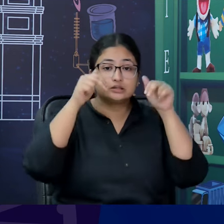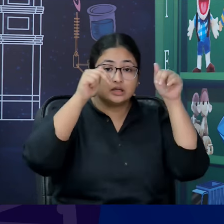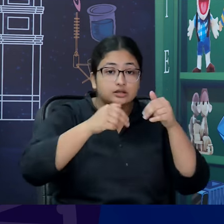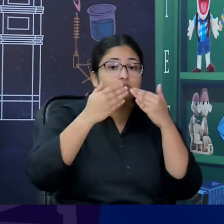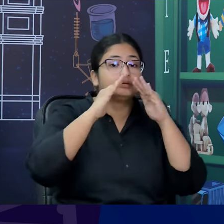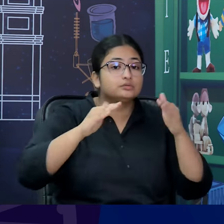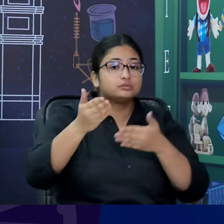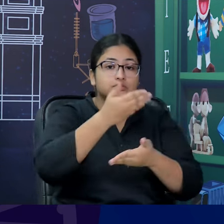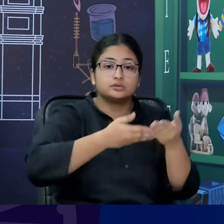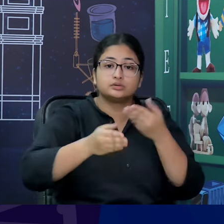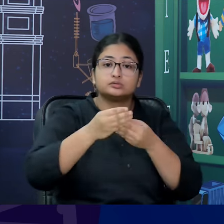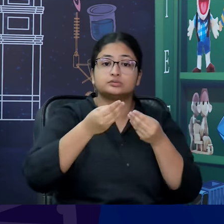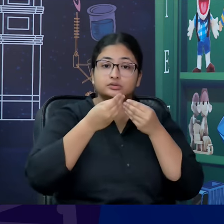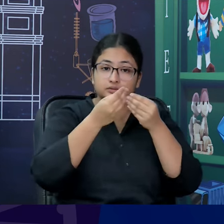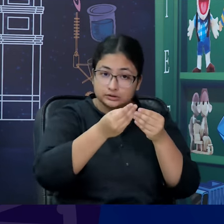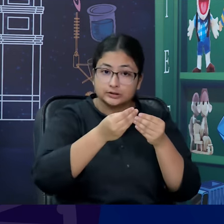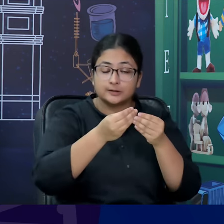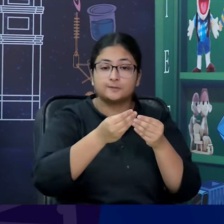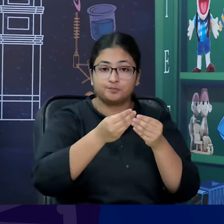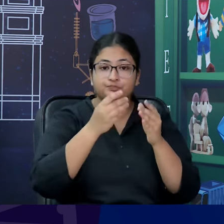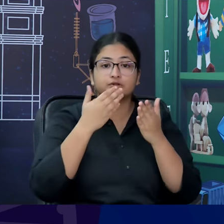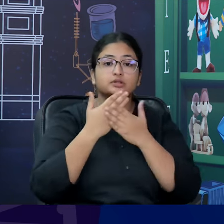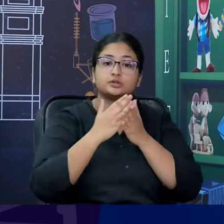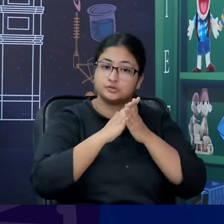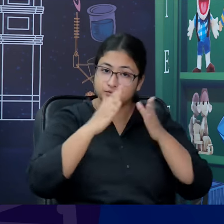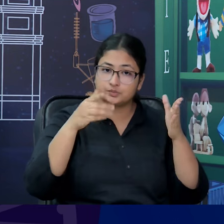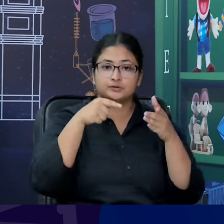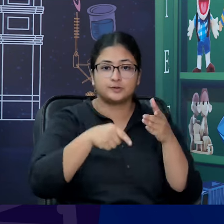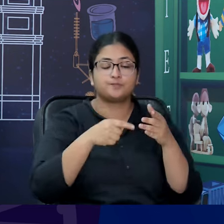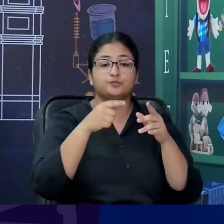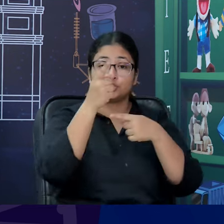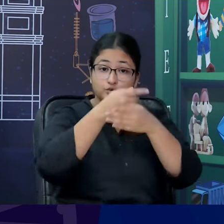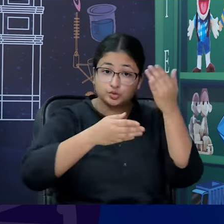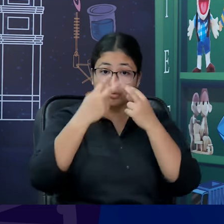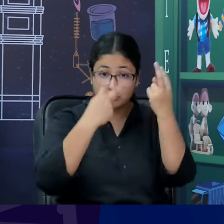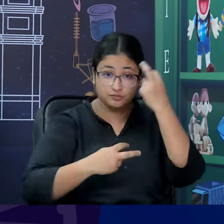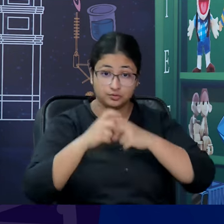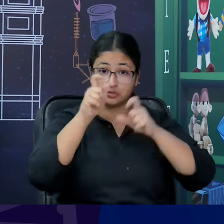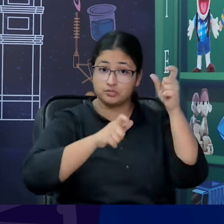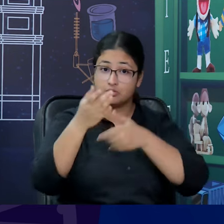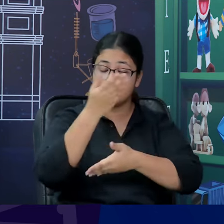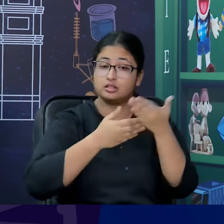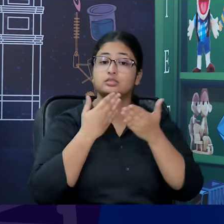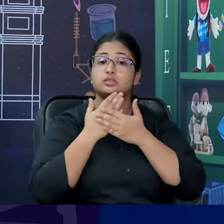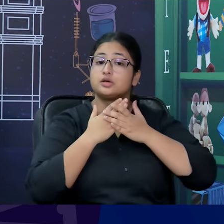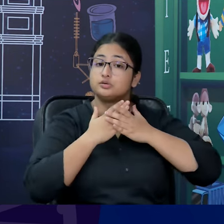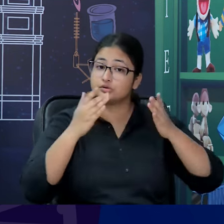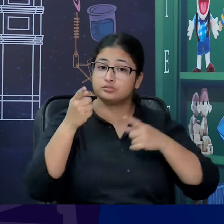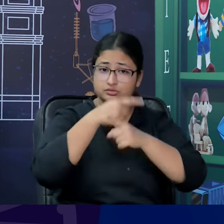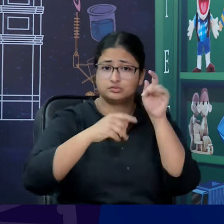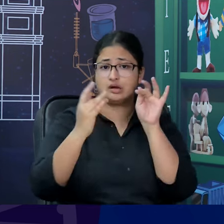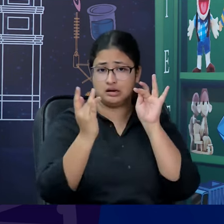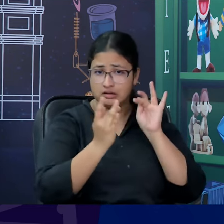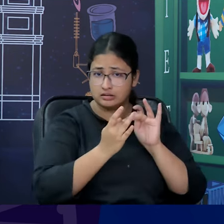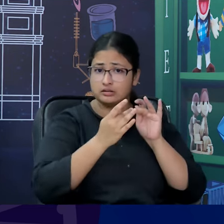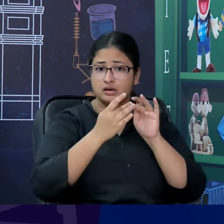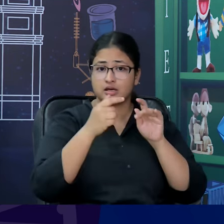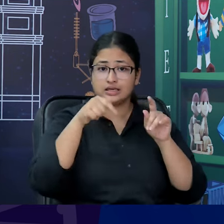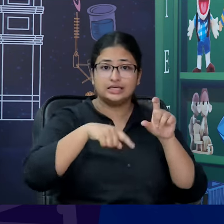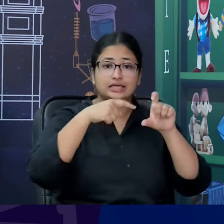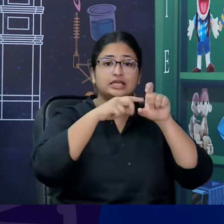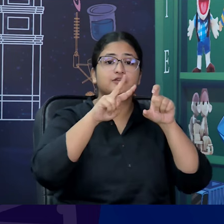को दर्शकों को आज का सत्र समझाने का प्रयास कर रही थी आप सभी का भी बहुत-बहुत धन्यवाद हमारे साथ लगातार बने रहने के लिए ई